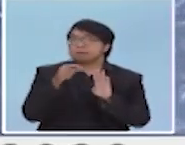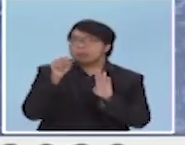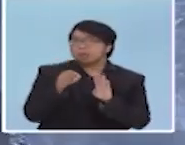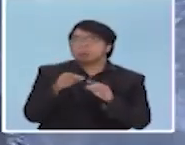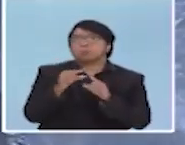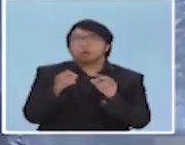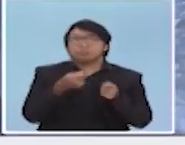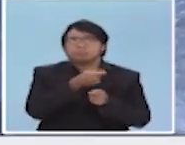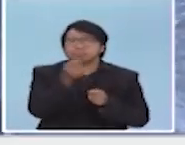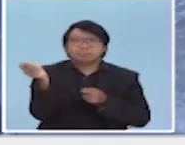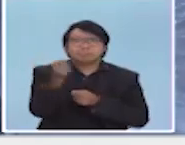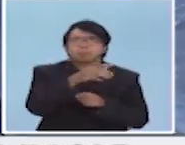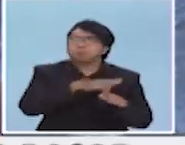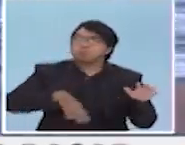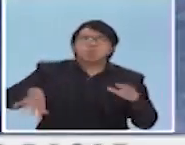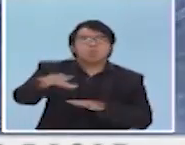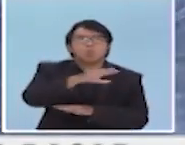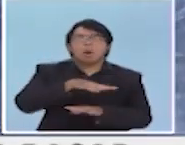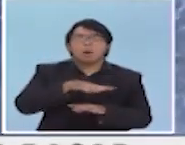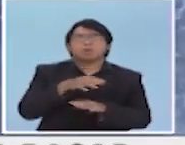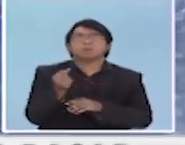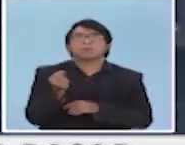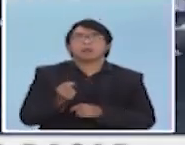menyemprot disinfektan ke seluruh area pasar.